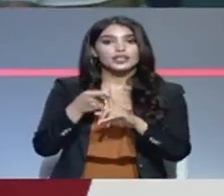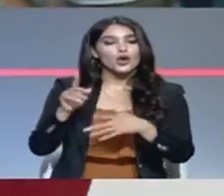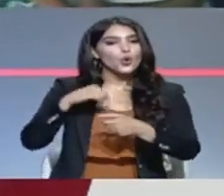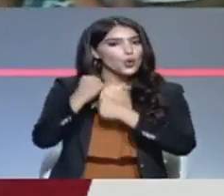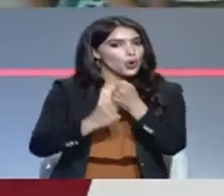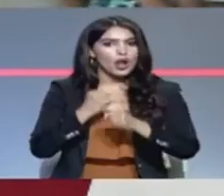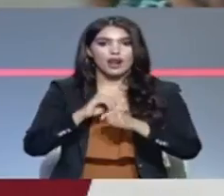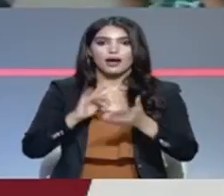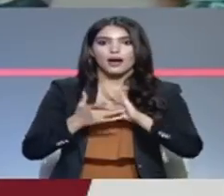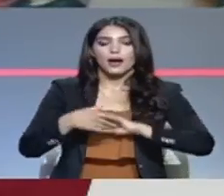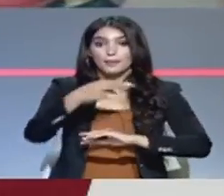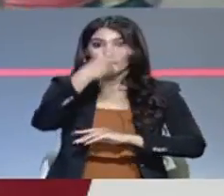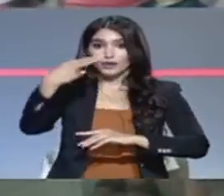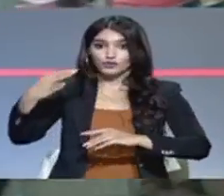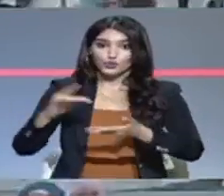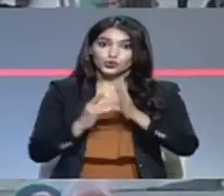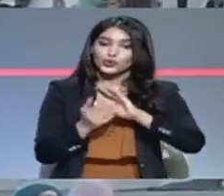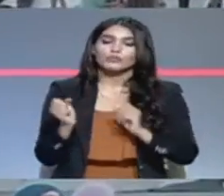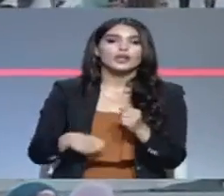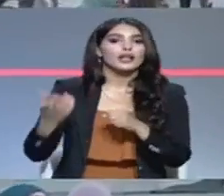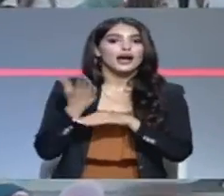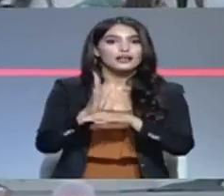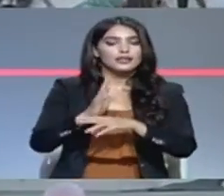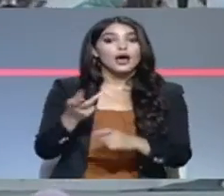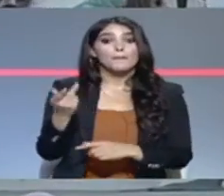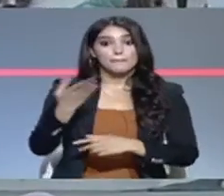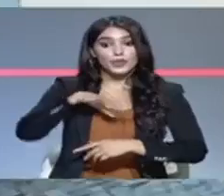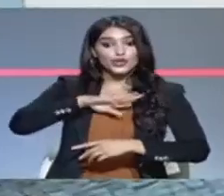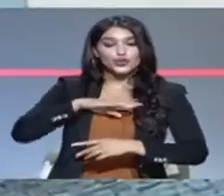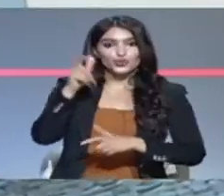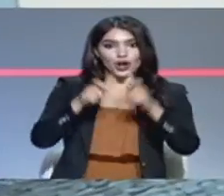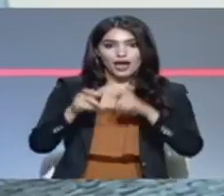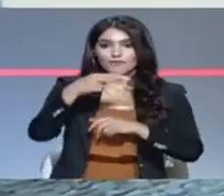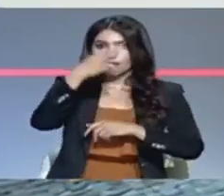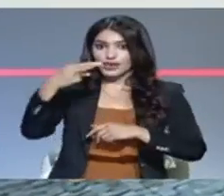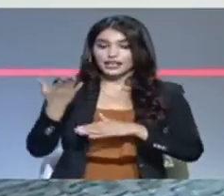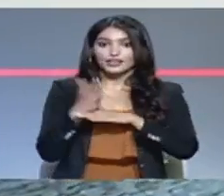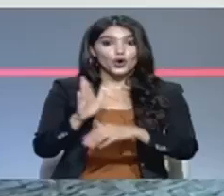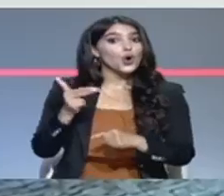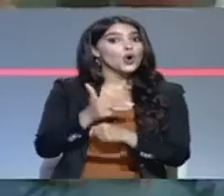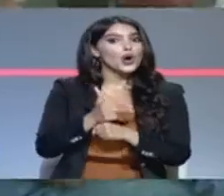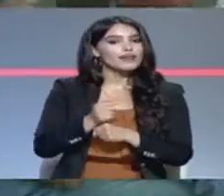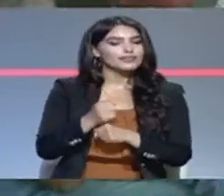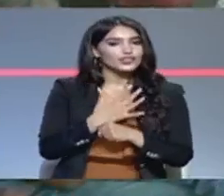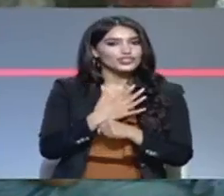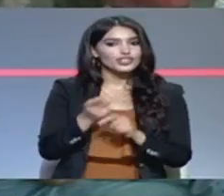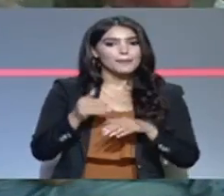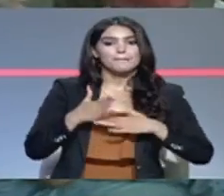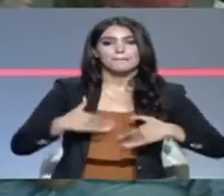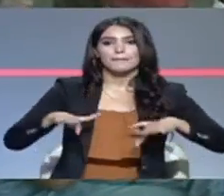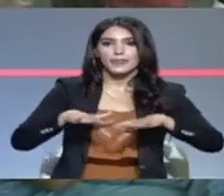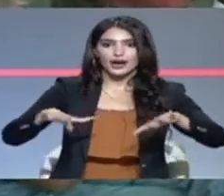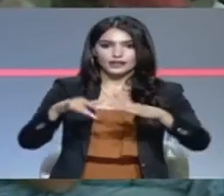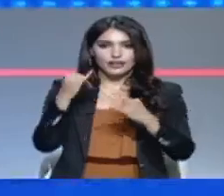سنويا يعنى بالفنون التشكيلية ويثمن دور الفنان في هذه المدينة الشابة المنفتحة على البحر